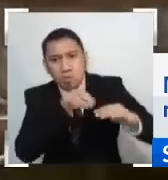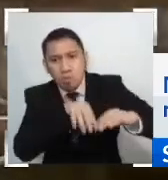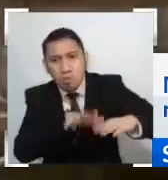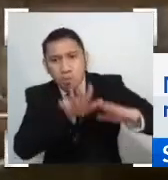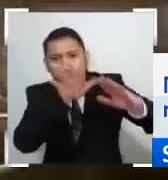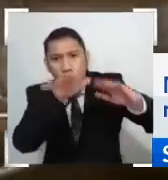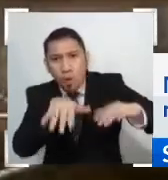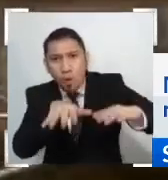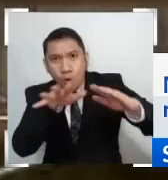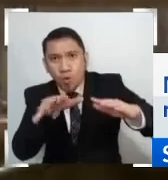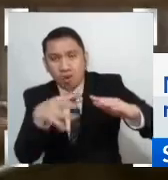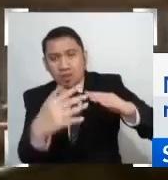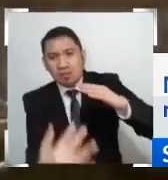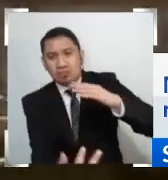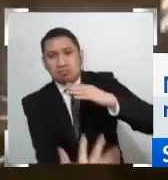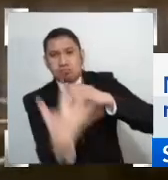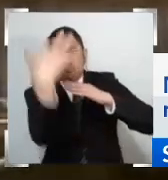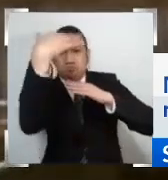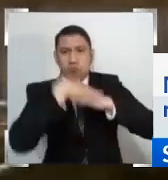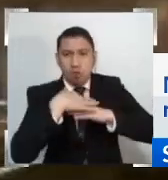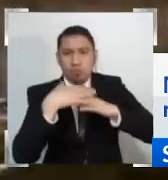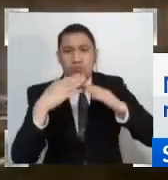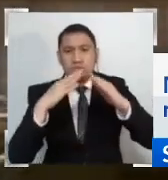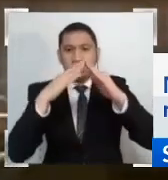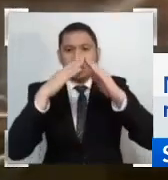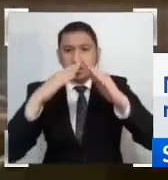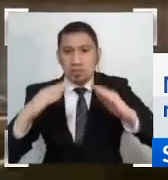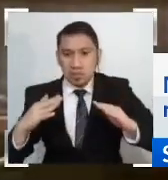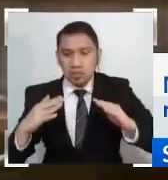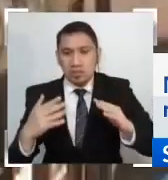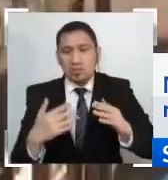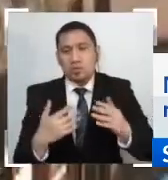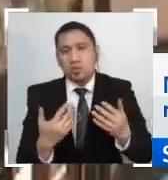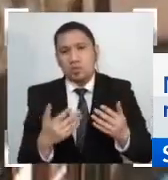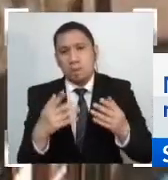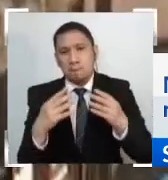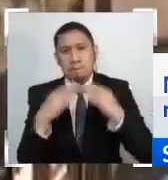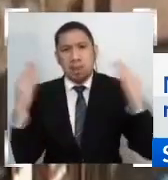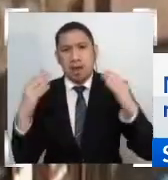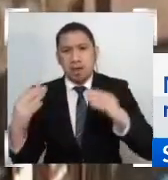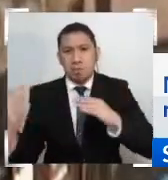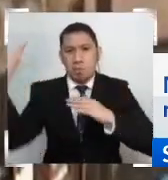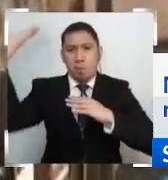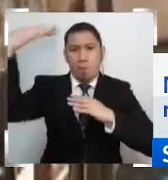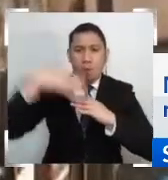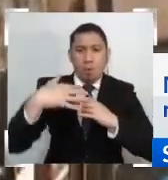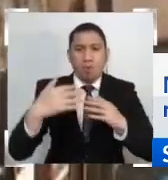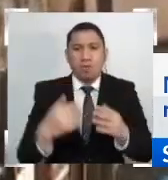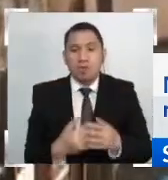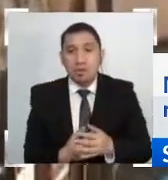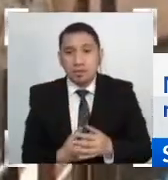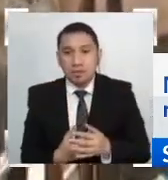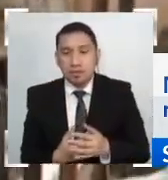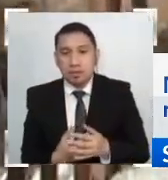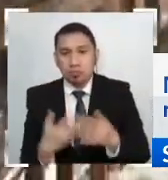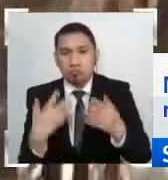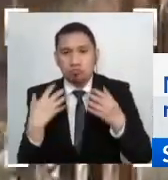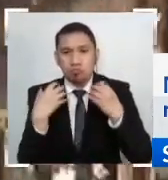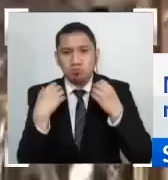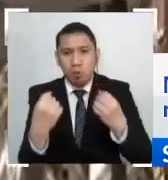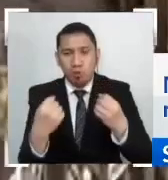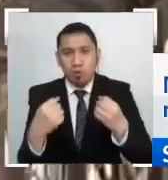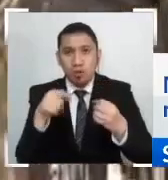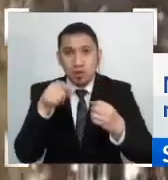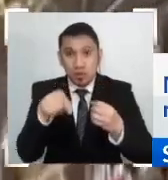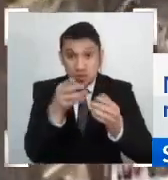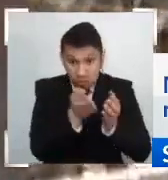sira na talaga kasi walang magawa kasi malaki ito eh. Sa isang malakas na impact, bumara na raw itong barkong ito sa